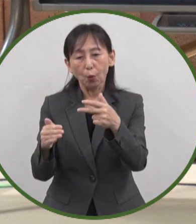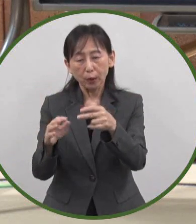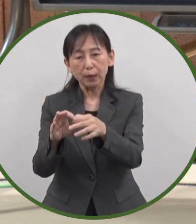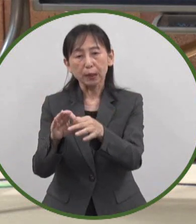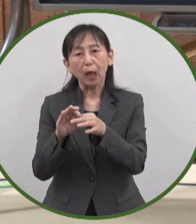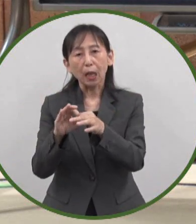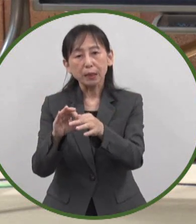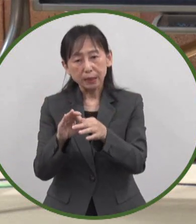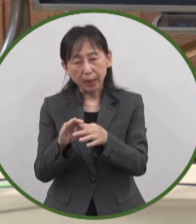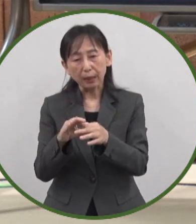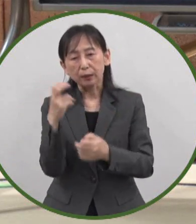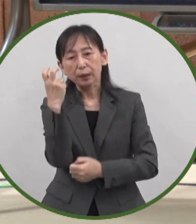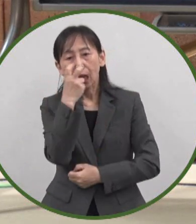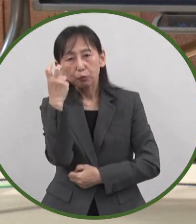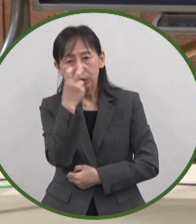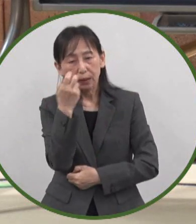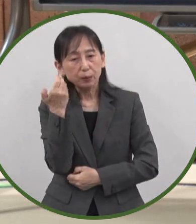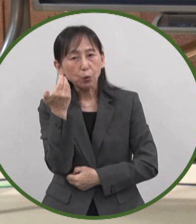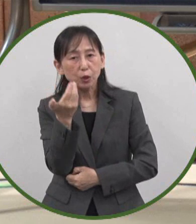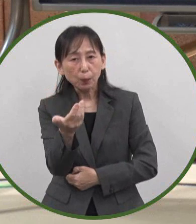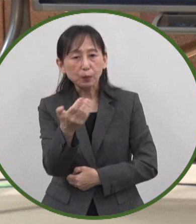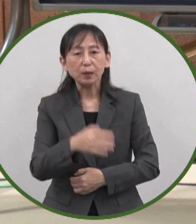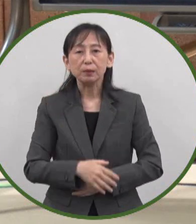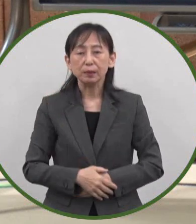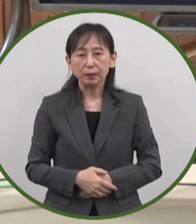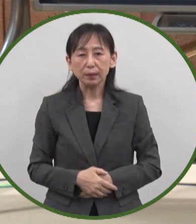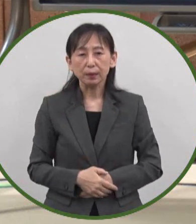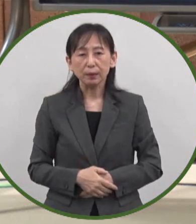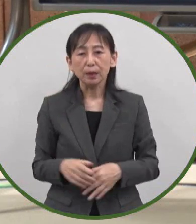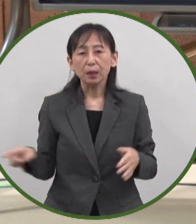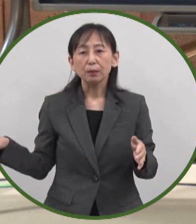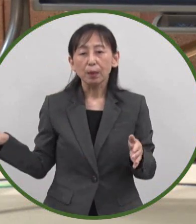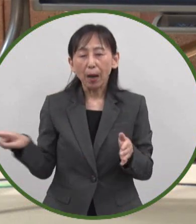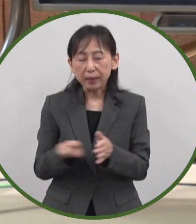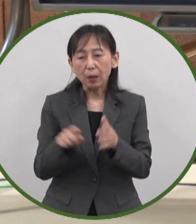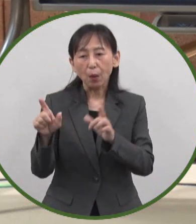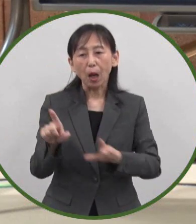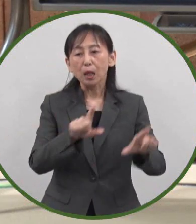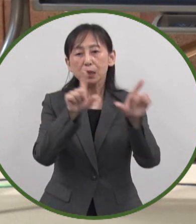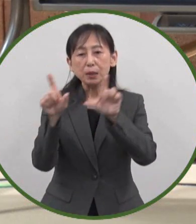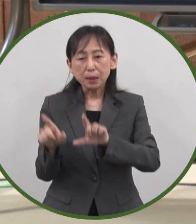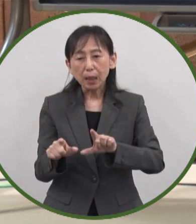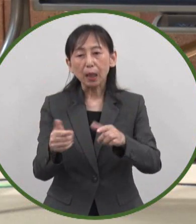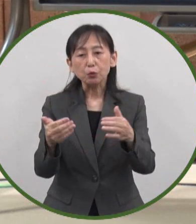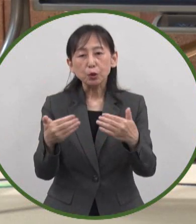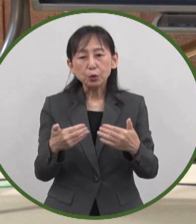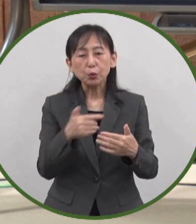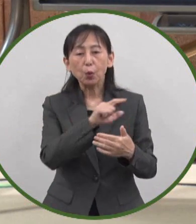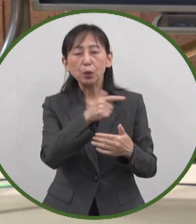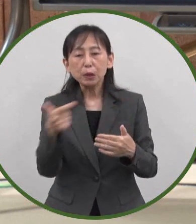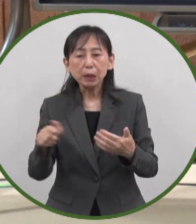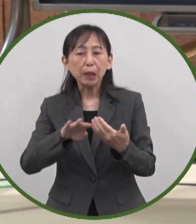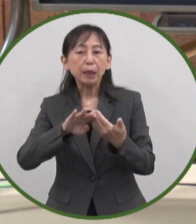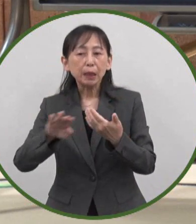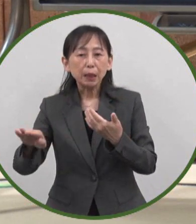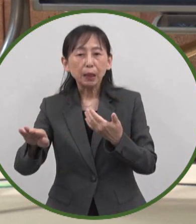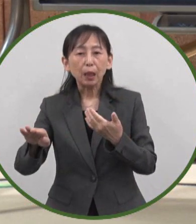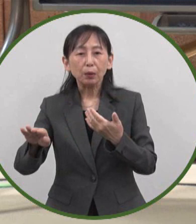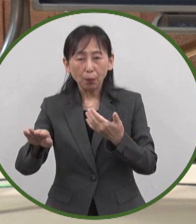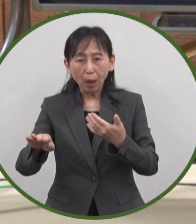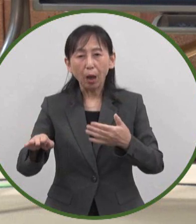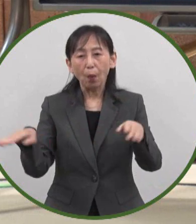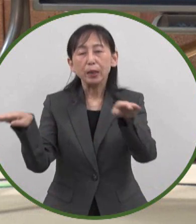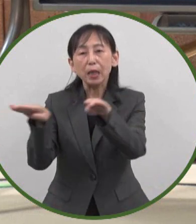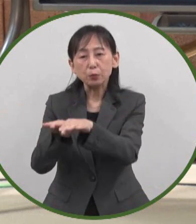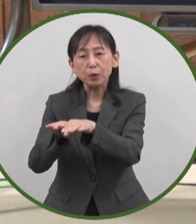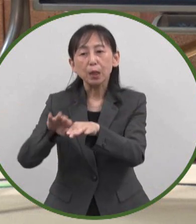ょっと念のため確認なんですけど、これまでは生活必需品売り場以外は土日休業していたけれども、6月以降